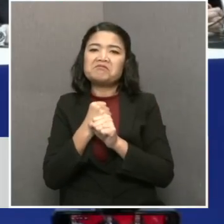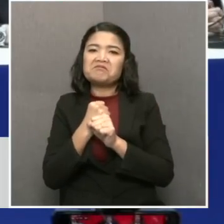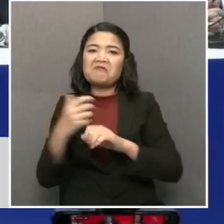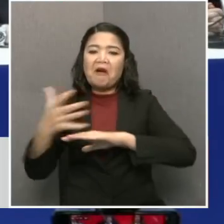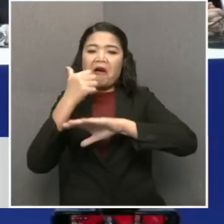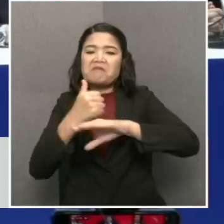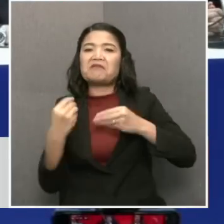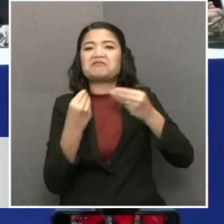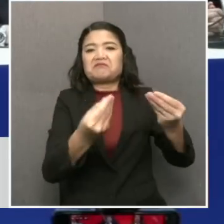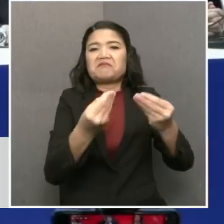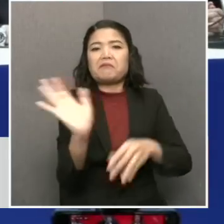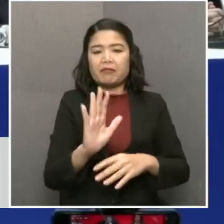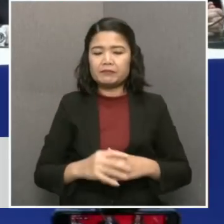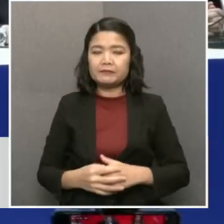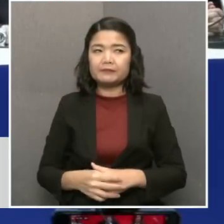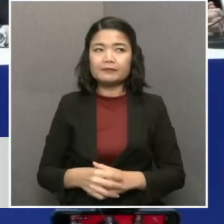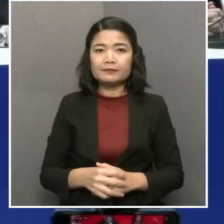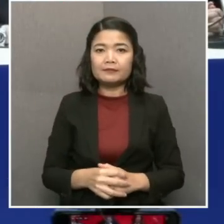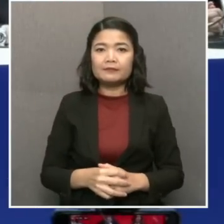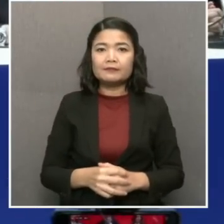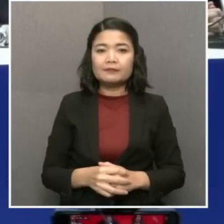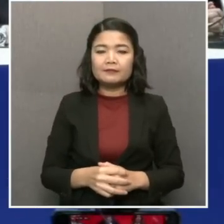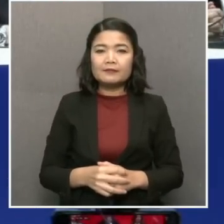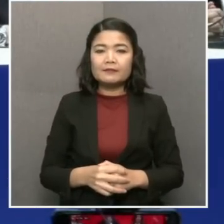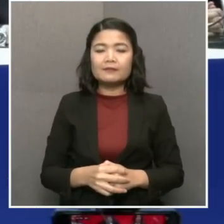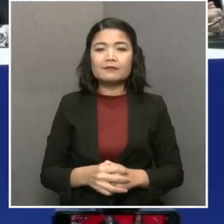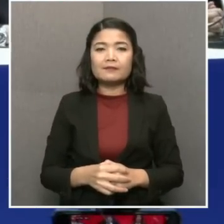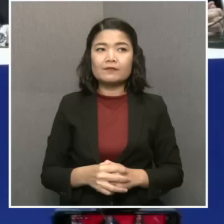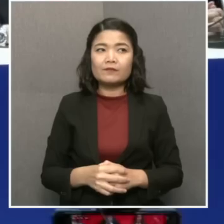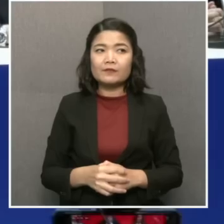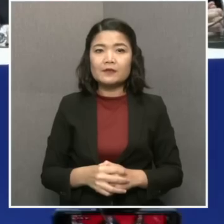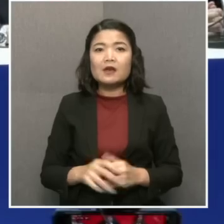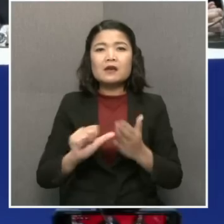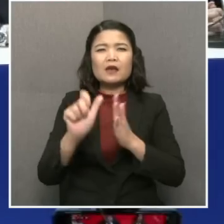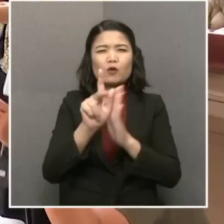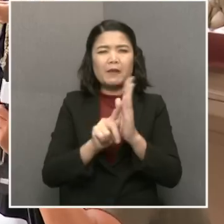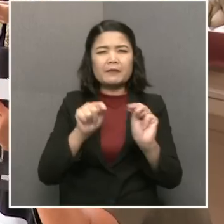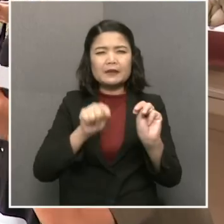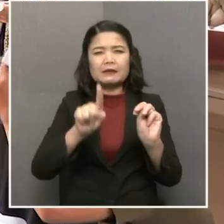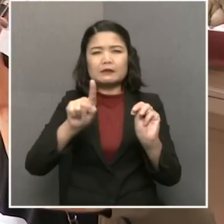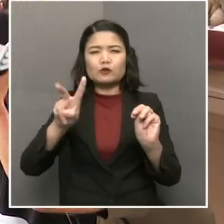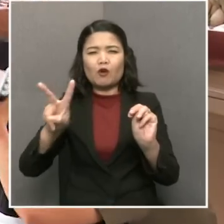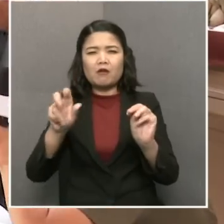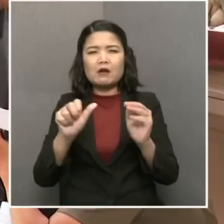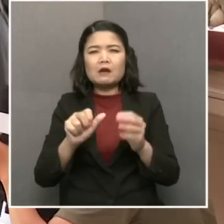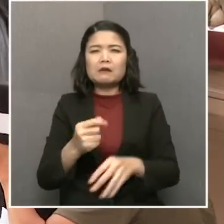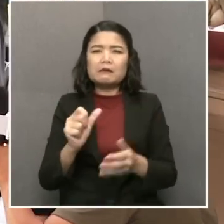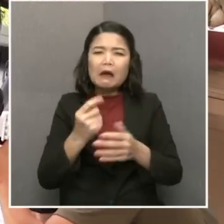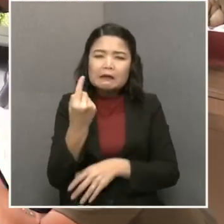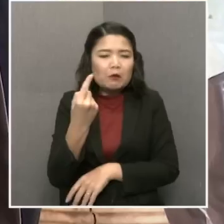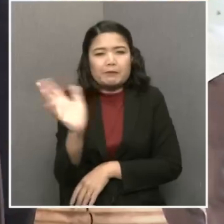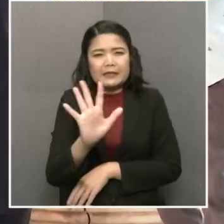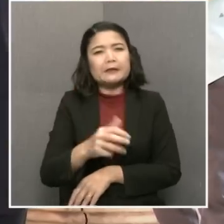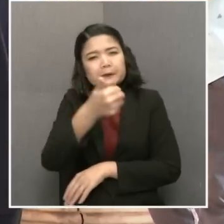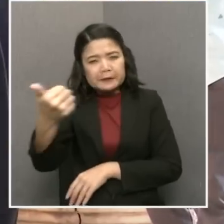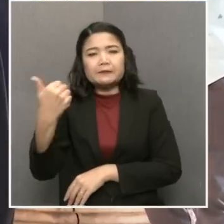การเมืองมากไปกว่านี้ได้นะครับไม่ใช่มีเพียงแค่112ครับ ขณะที่บ่ายวันนี้ค่ะยังต้อง